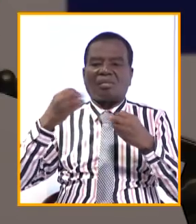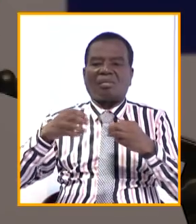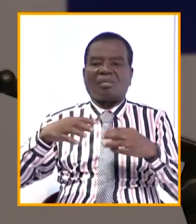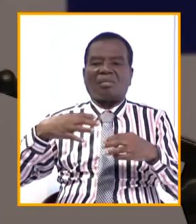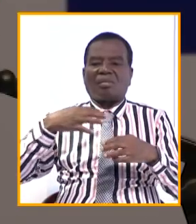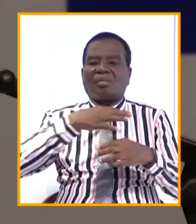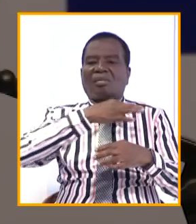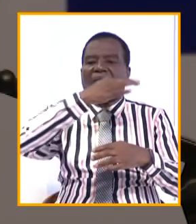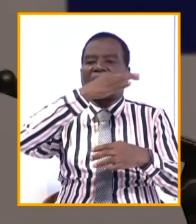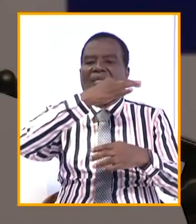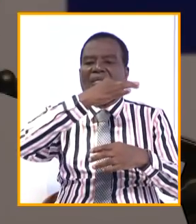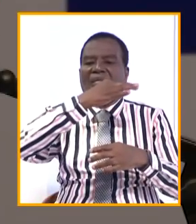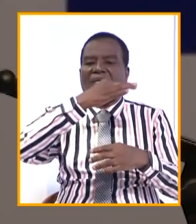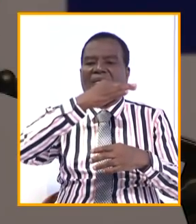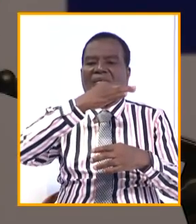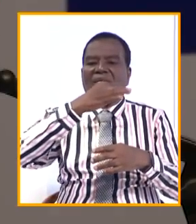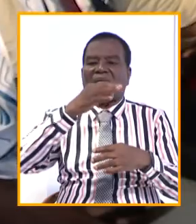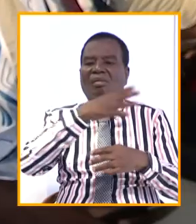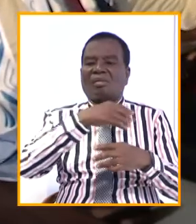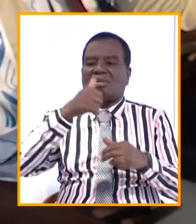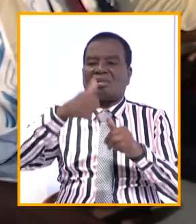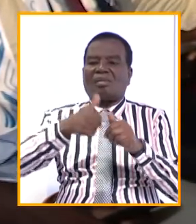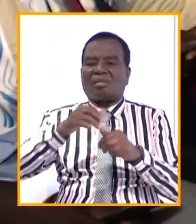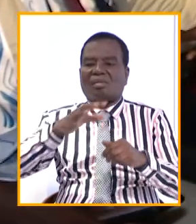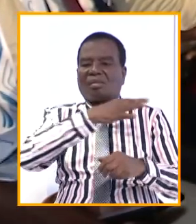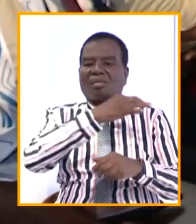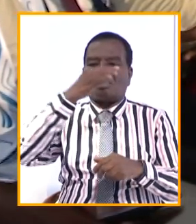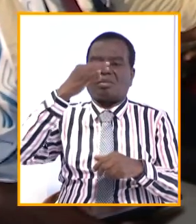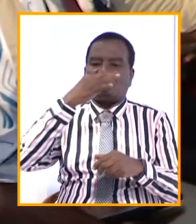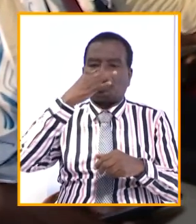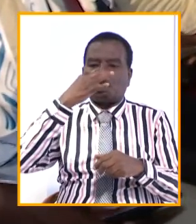candidats et que chaque candidat se croit